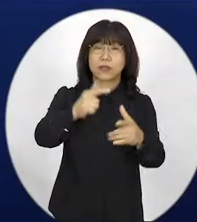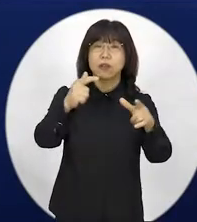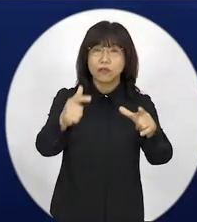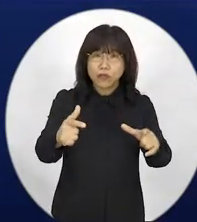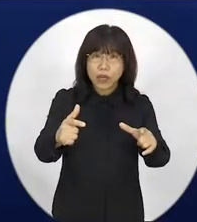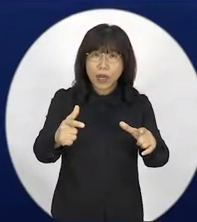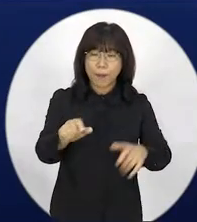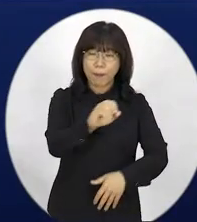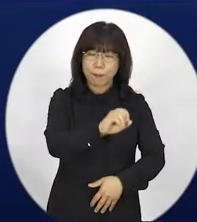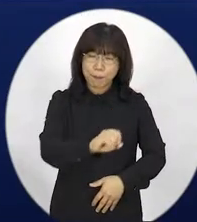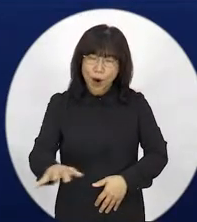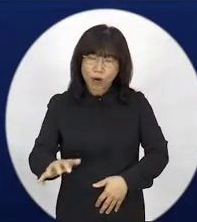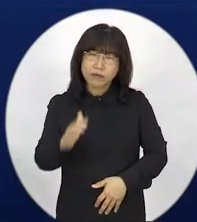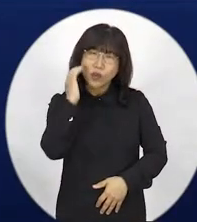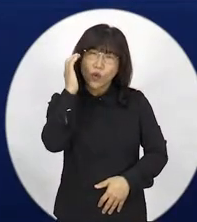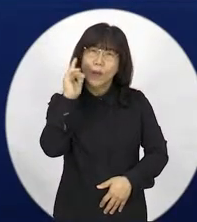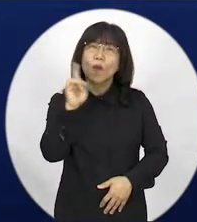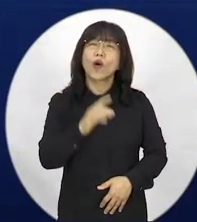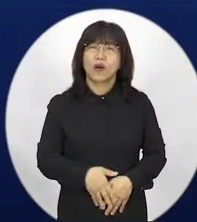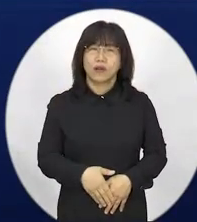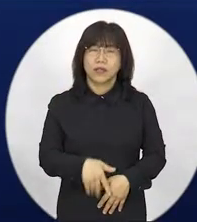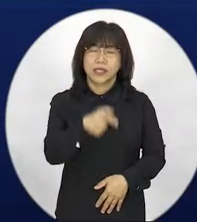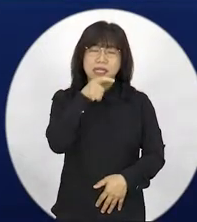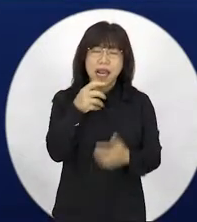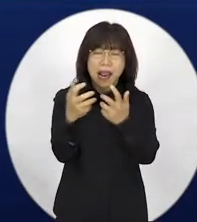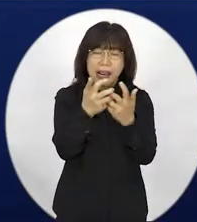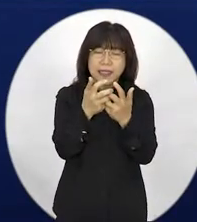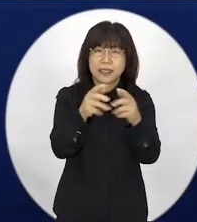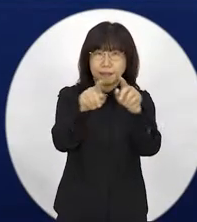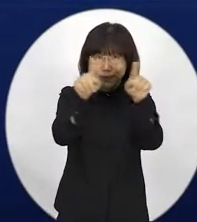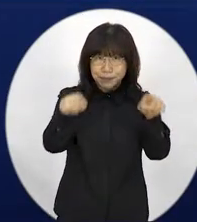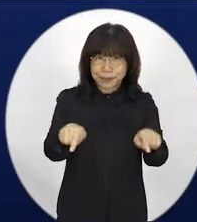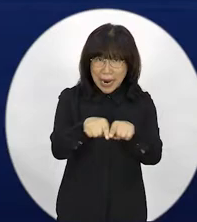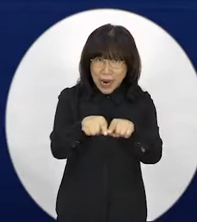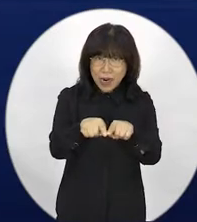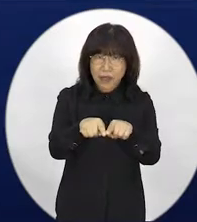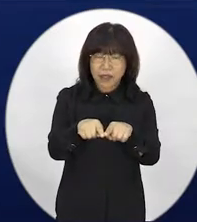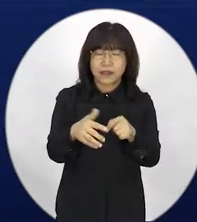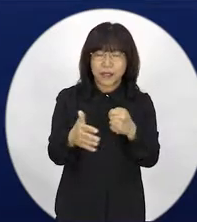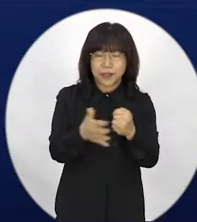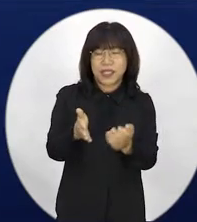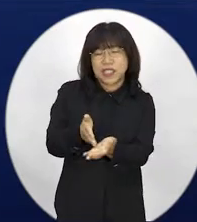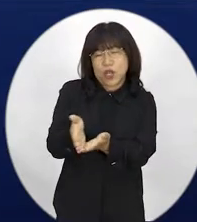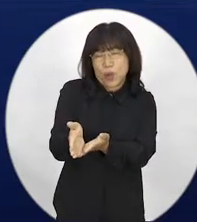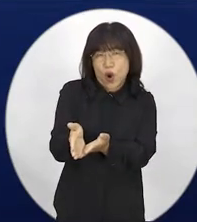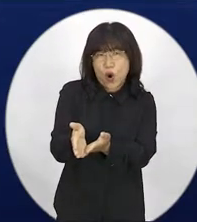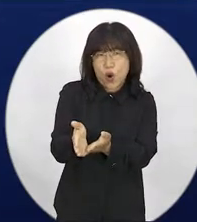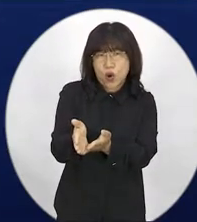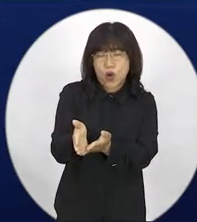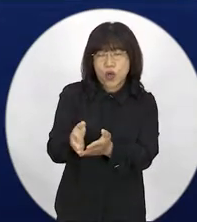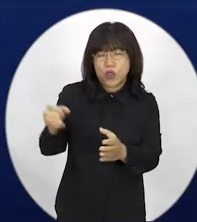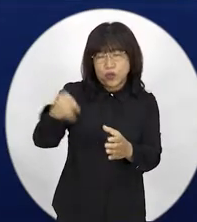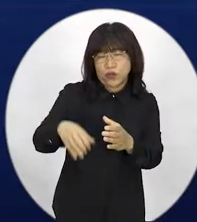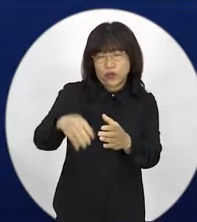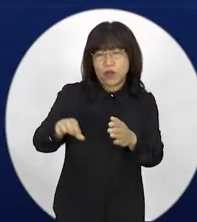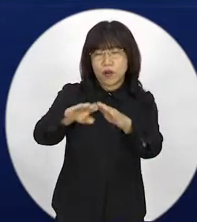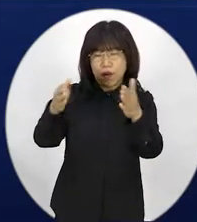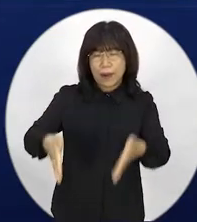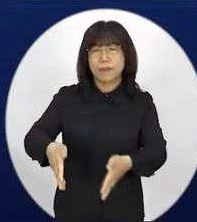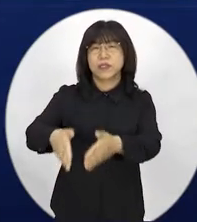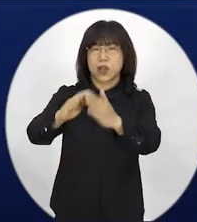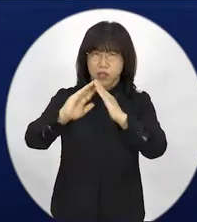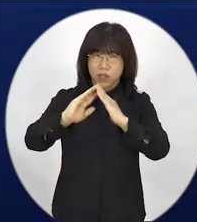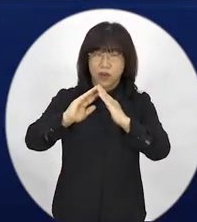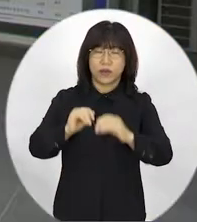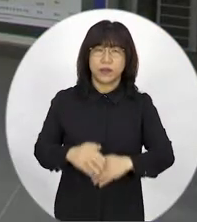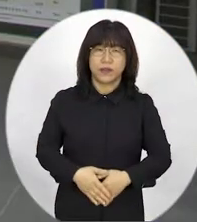강서구가 처치고 올라는 아이스팩을 재활용하기 위해 동주민센터에 전용 수거함을 설치하고 환경오염 예방에